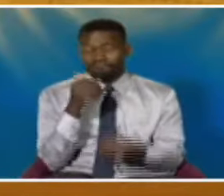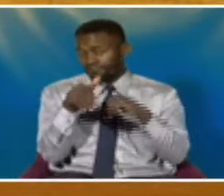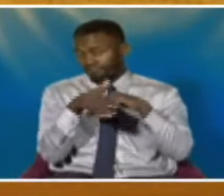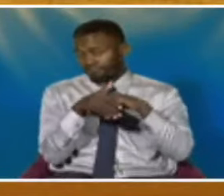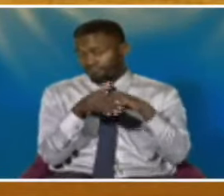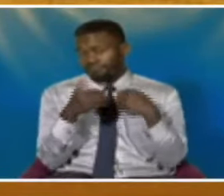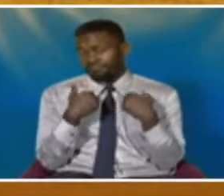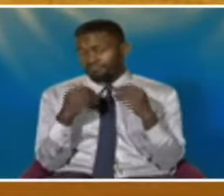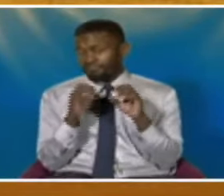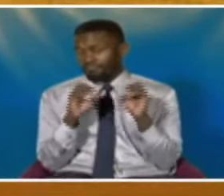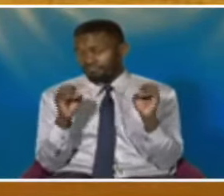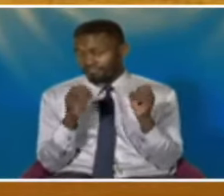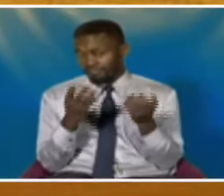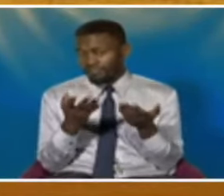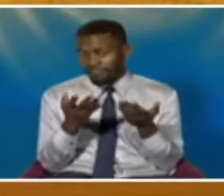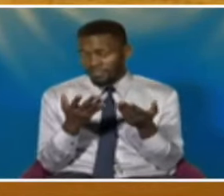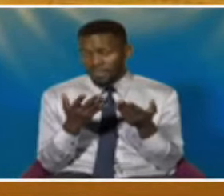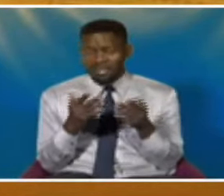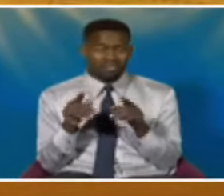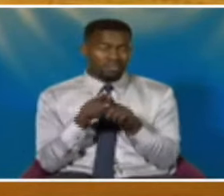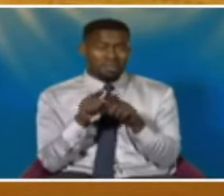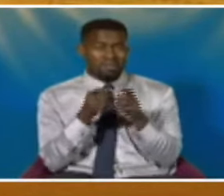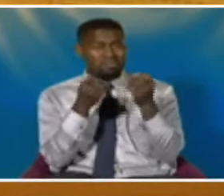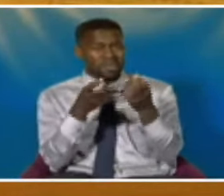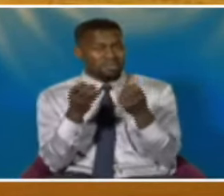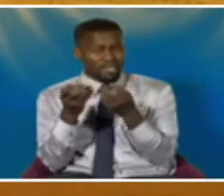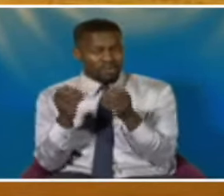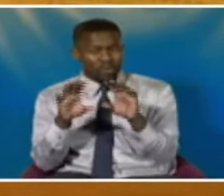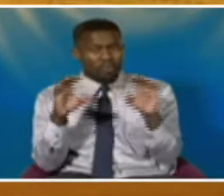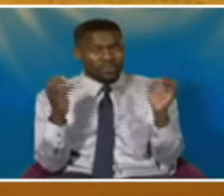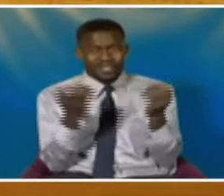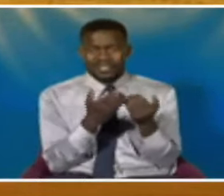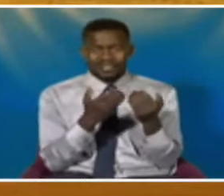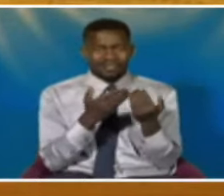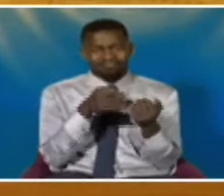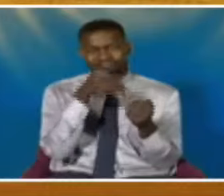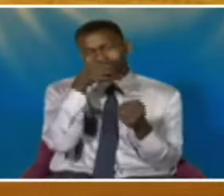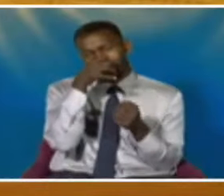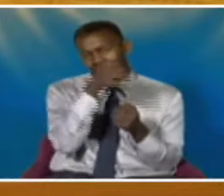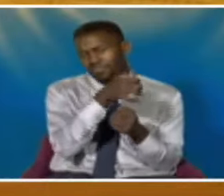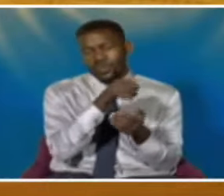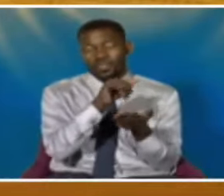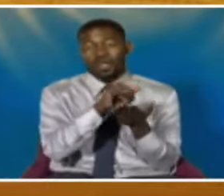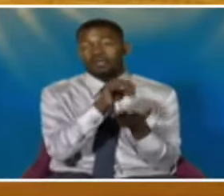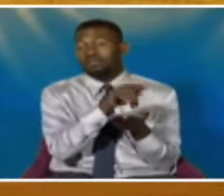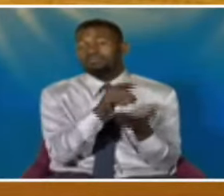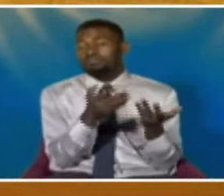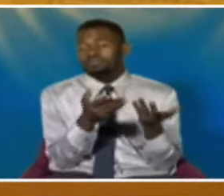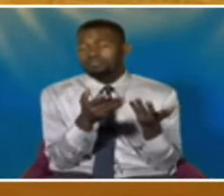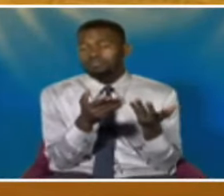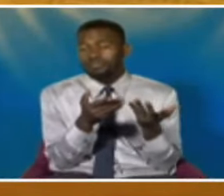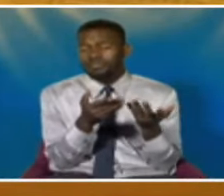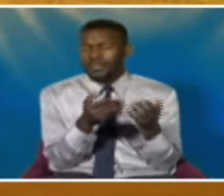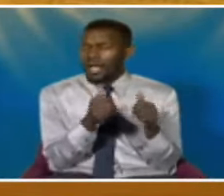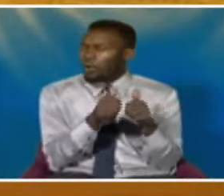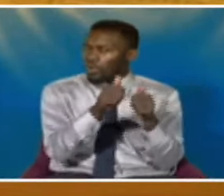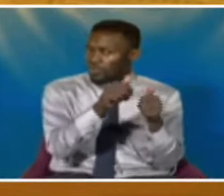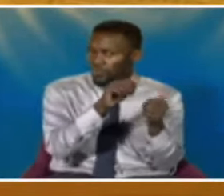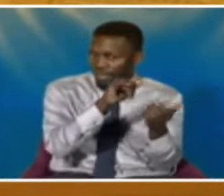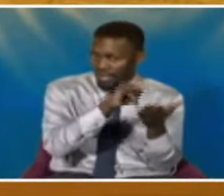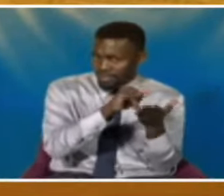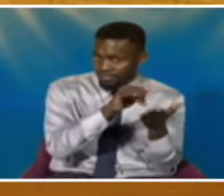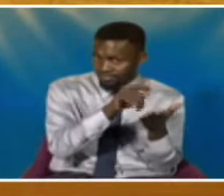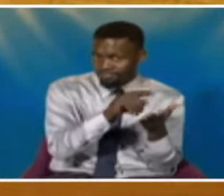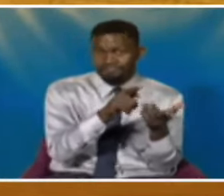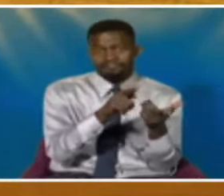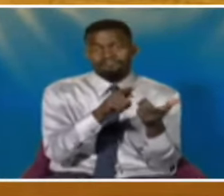ya kitamaduni, na wanabaguliwa na hata kuathirika na unyanyapaa wanapokuwa ndani ya mchakato wa ukomavu. Kutokana na hayo, wakfu wa